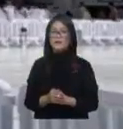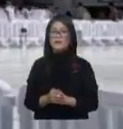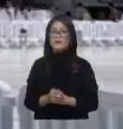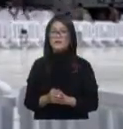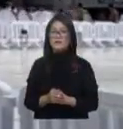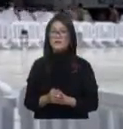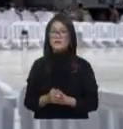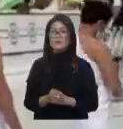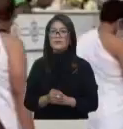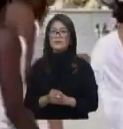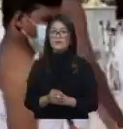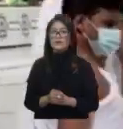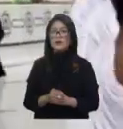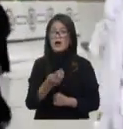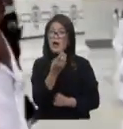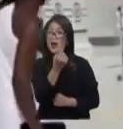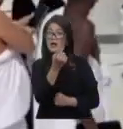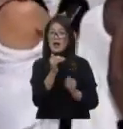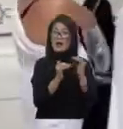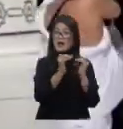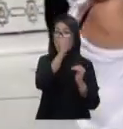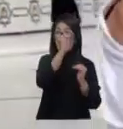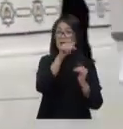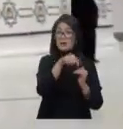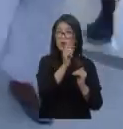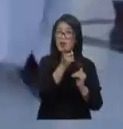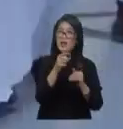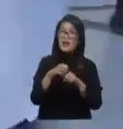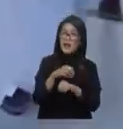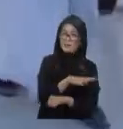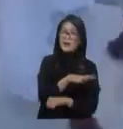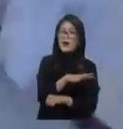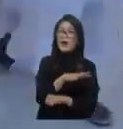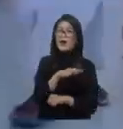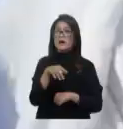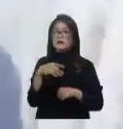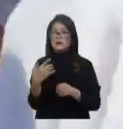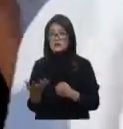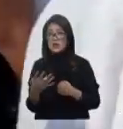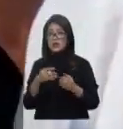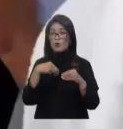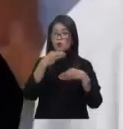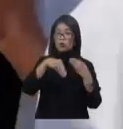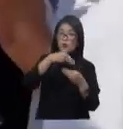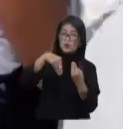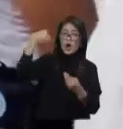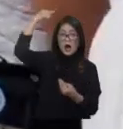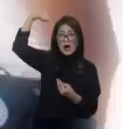Dari sejumlah kenaikan harga ini dipastikan akan berdampak pada jemaah, baik jemaah umroh maupun jemaah haji tahun